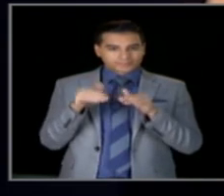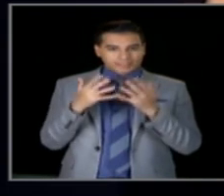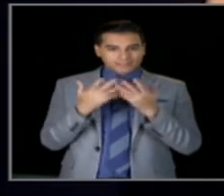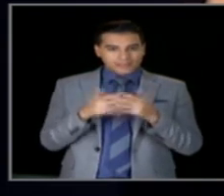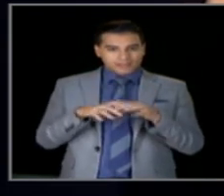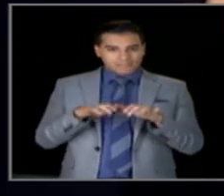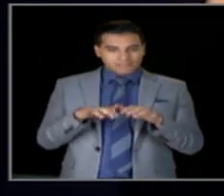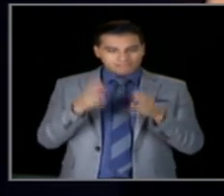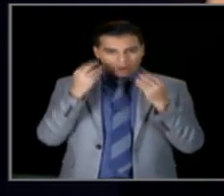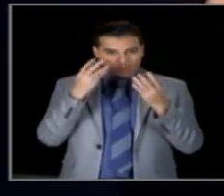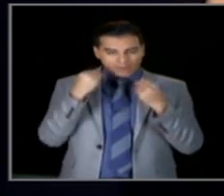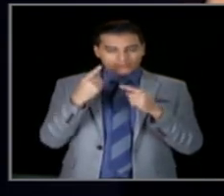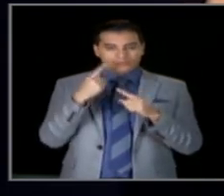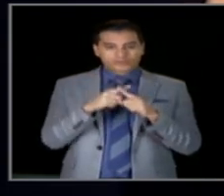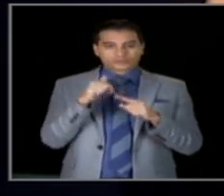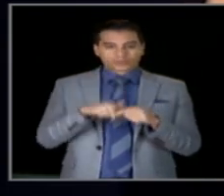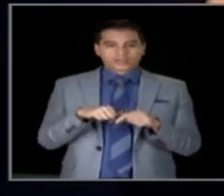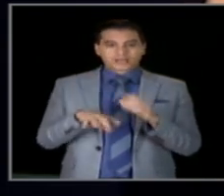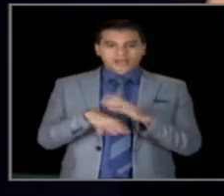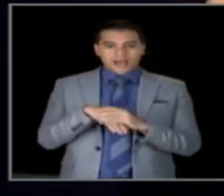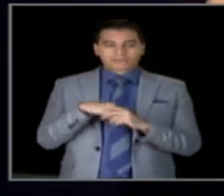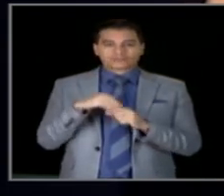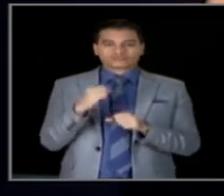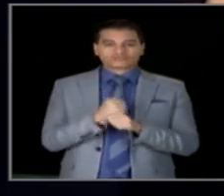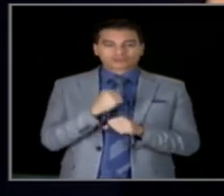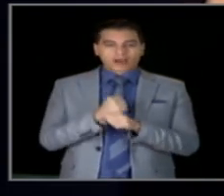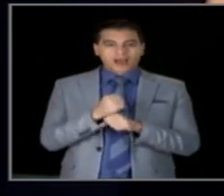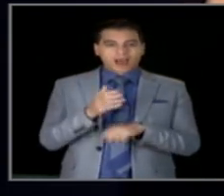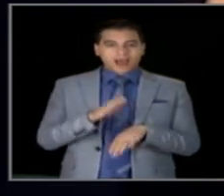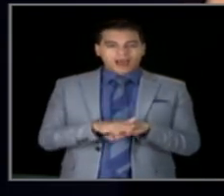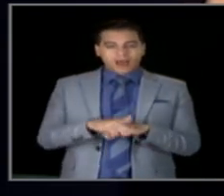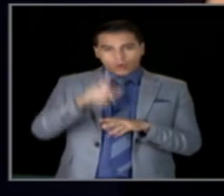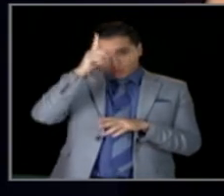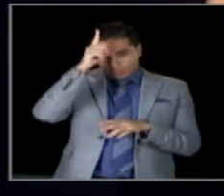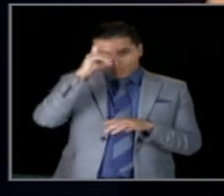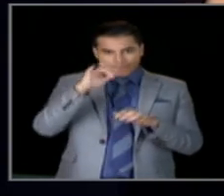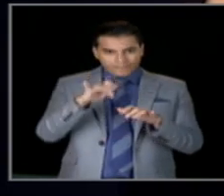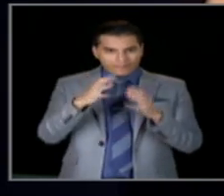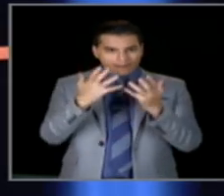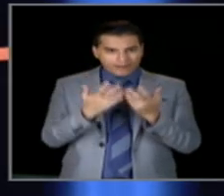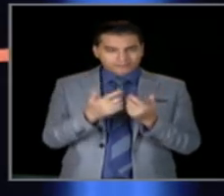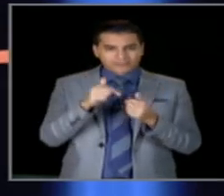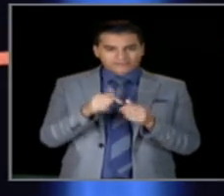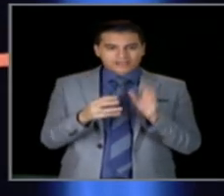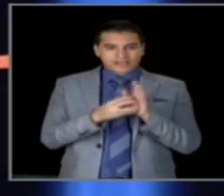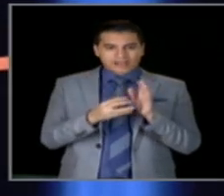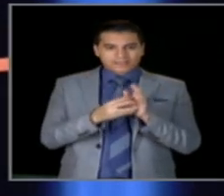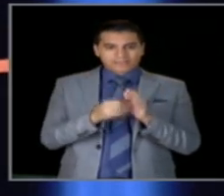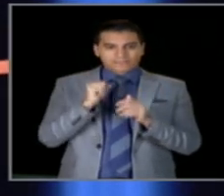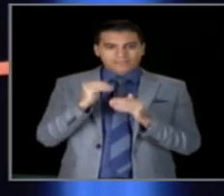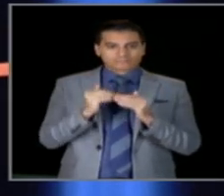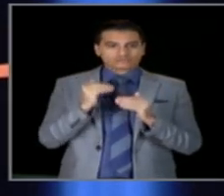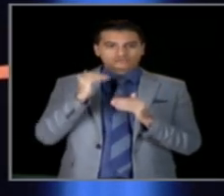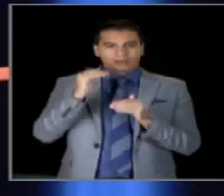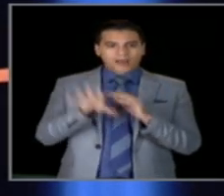خدت في الماجستير والدكتوراه، ودلوقتي شغال مدرس بقسم علوم الحاسب في فيوتشر اكاديمي، متخصص في